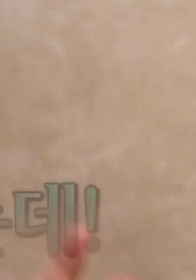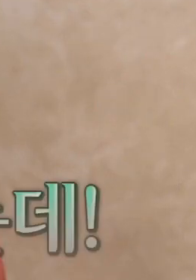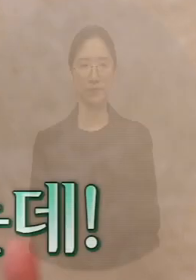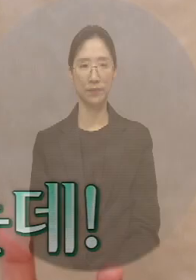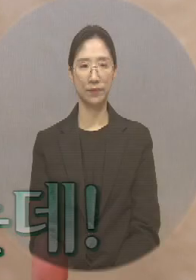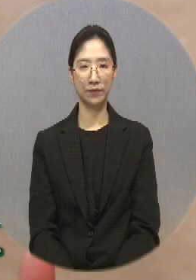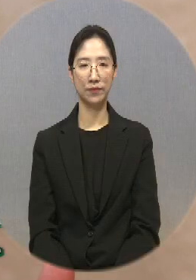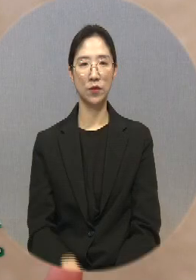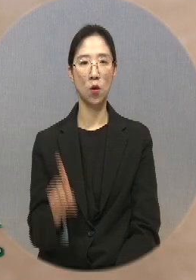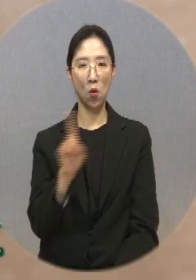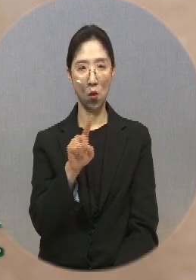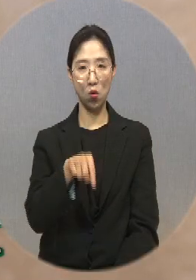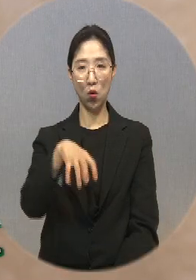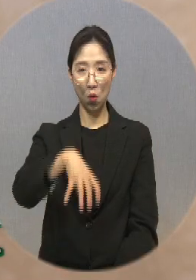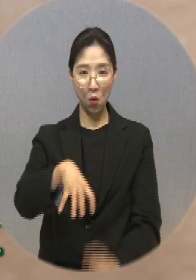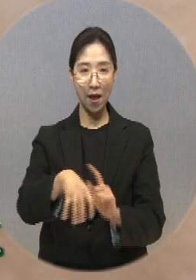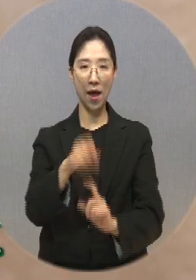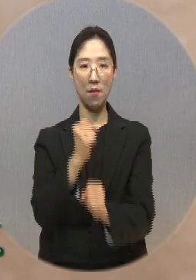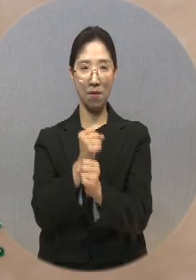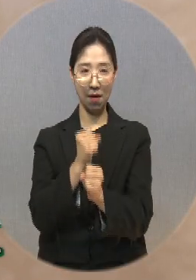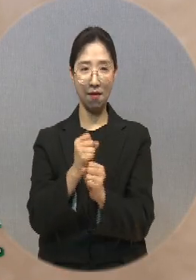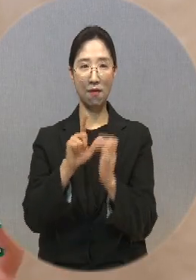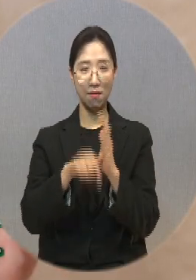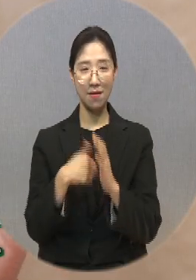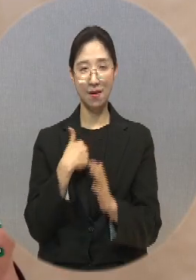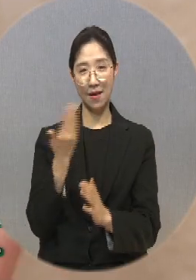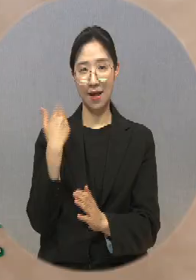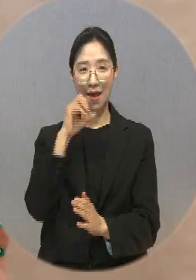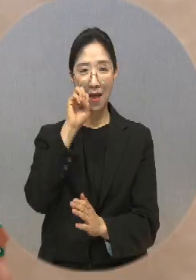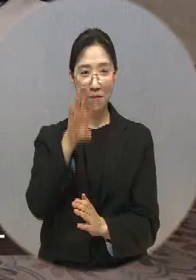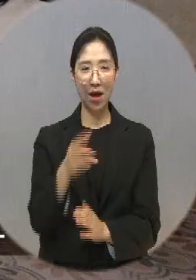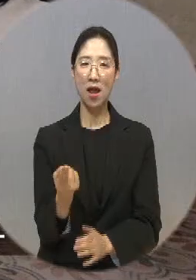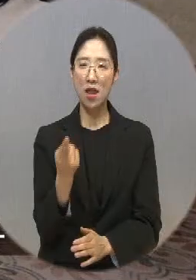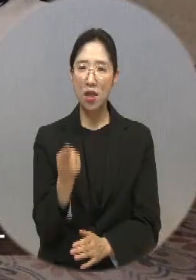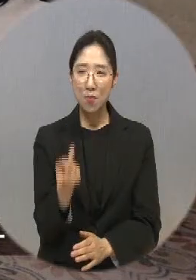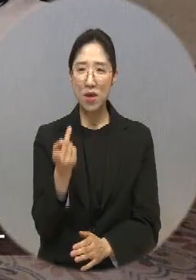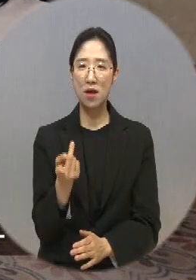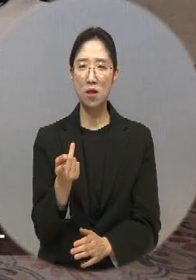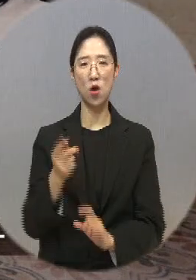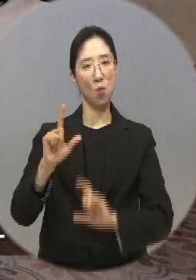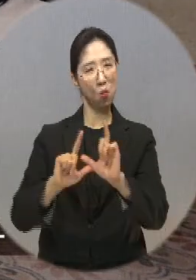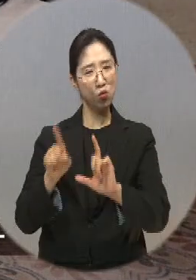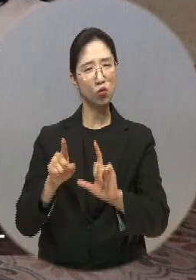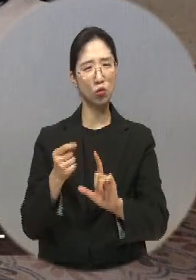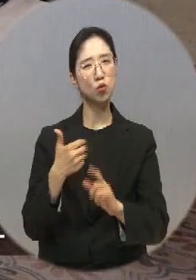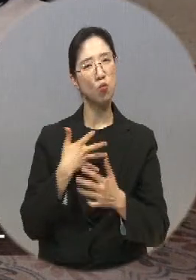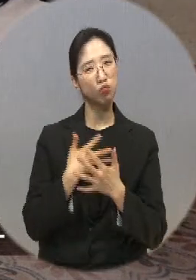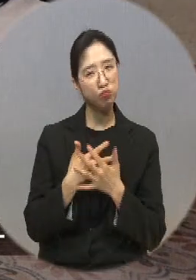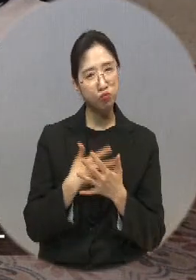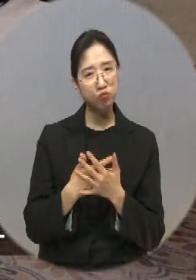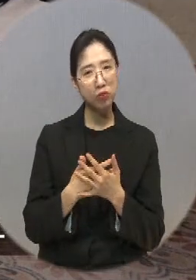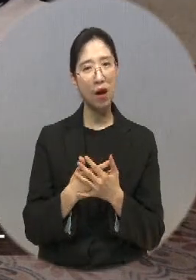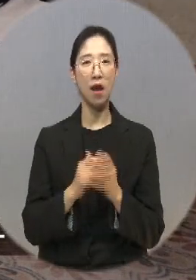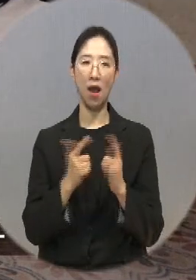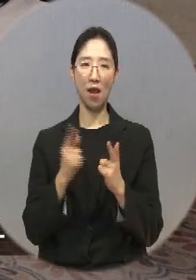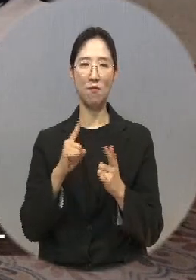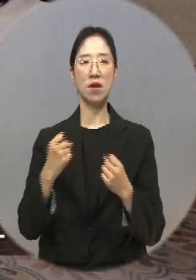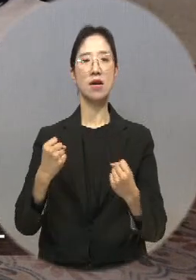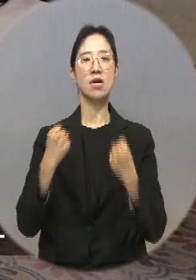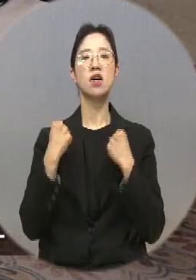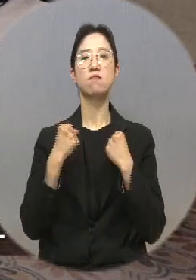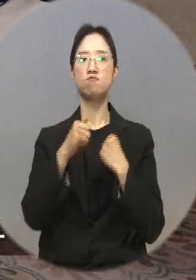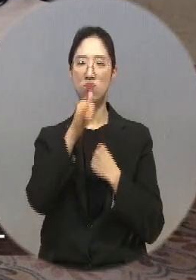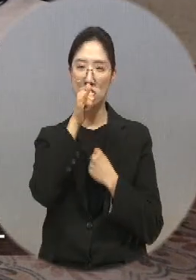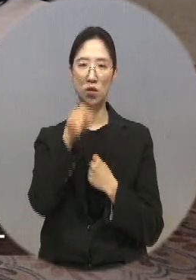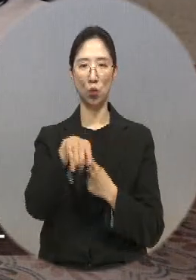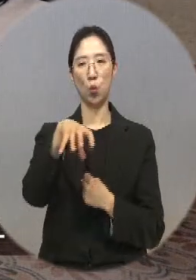어떻게 공간을 만들 때 아까 우리가 얘기했던 그런 여백? 이게 불안일 수도 있지만 엄청난 에너지의 공간일